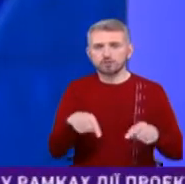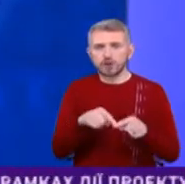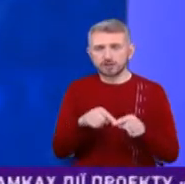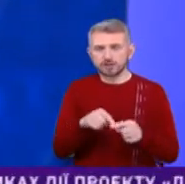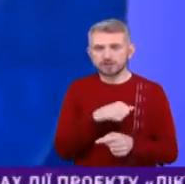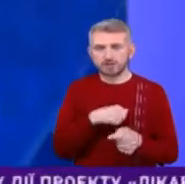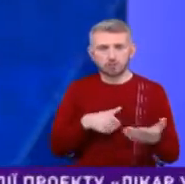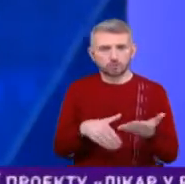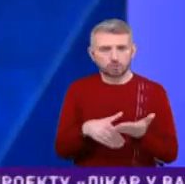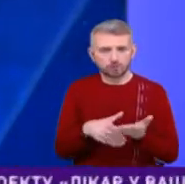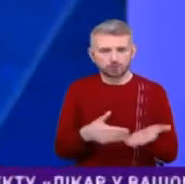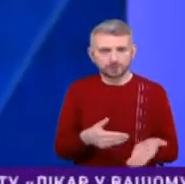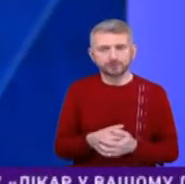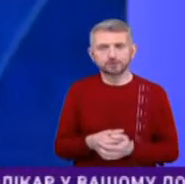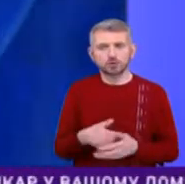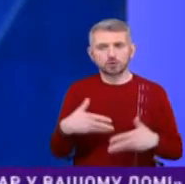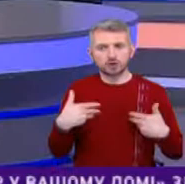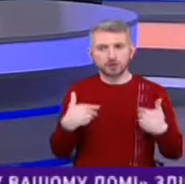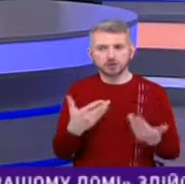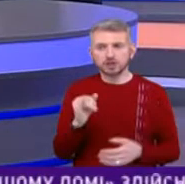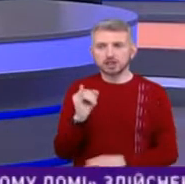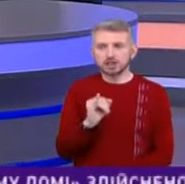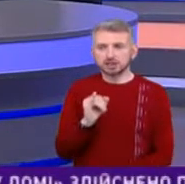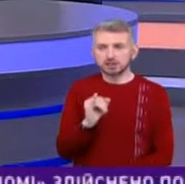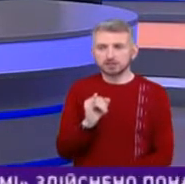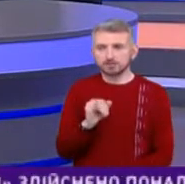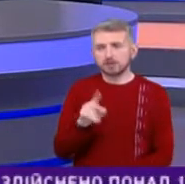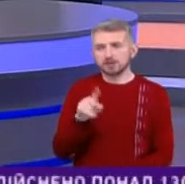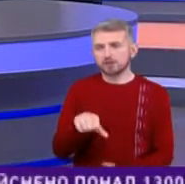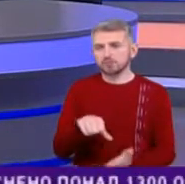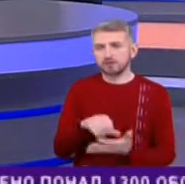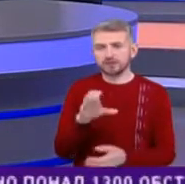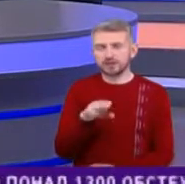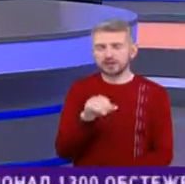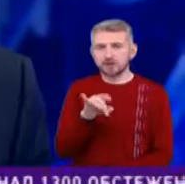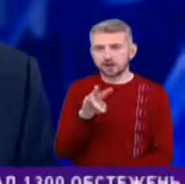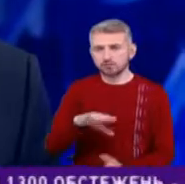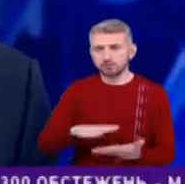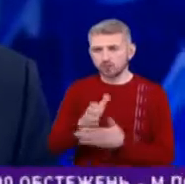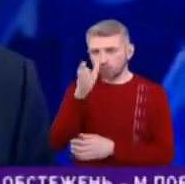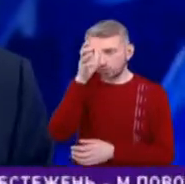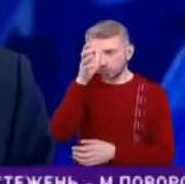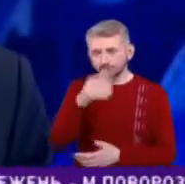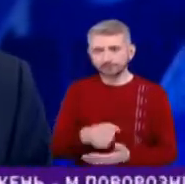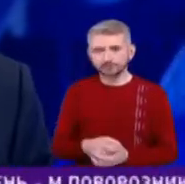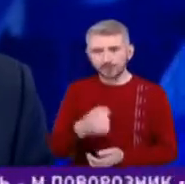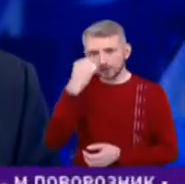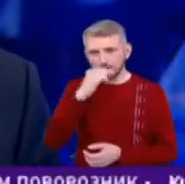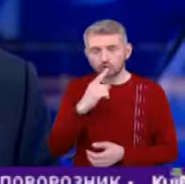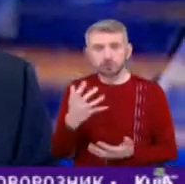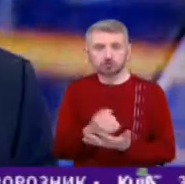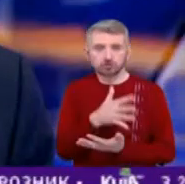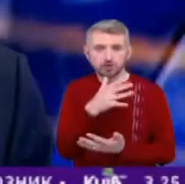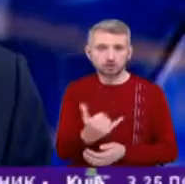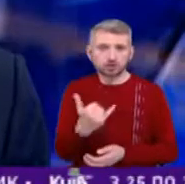«Об'єднання "Самопоміч». Добрий вечір. І, ну, теж представляю, Сергій Таран, політолог. Дякую. Дякую вам, що знайшли час, прийшли до